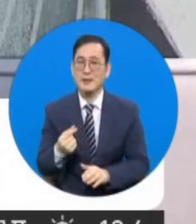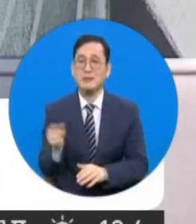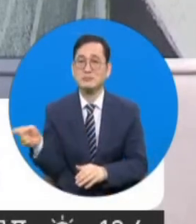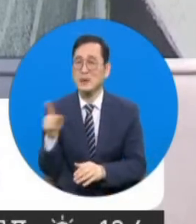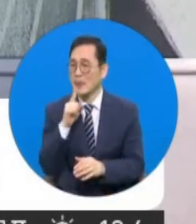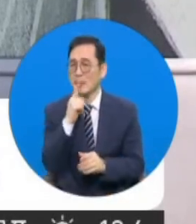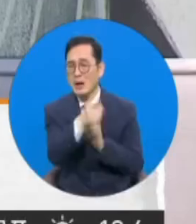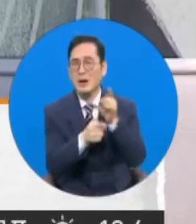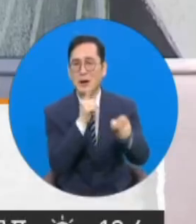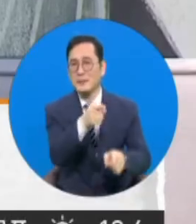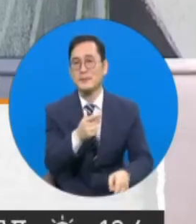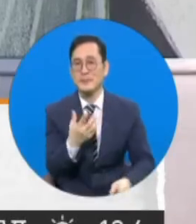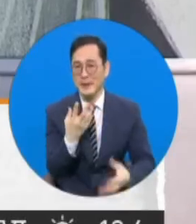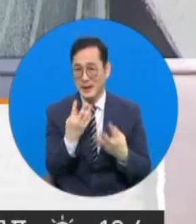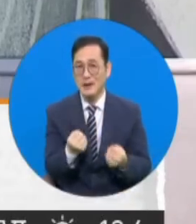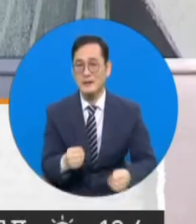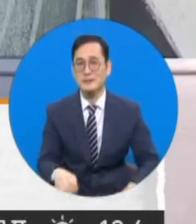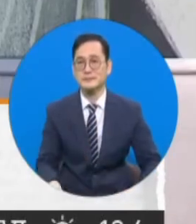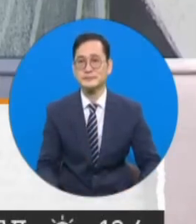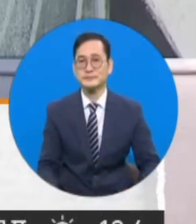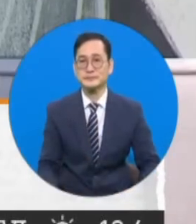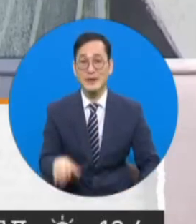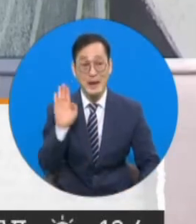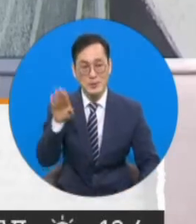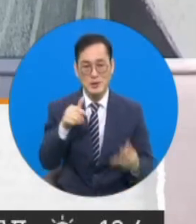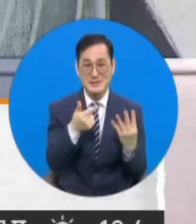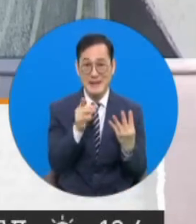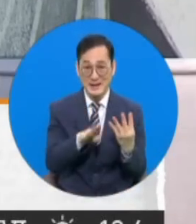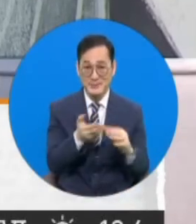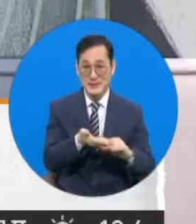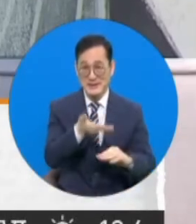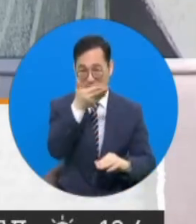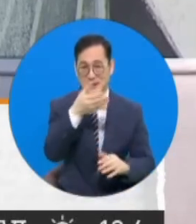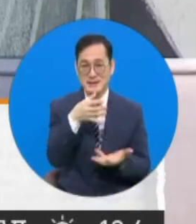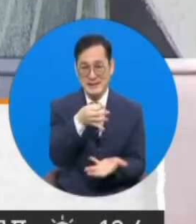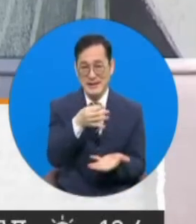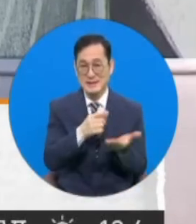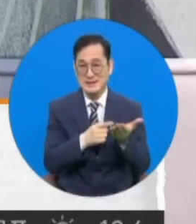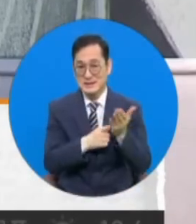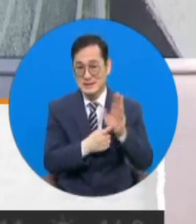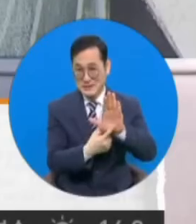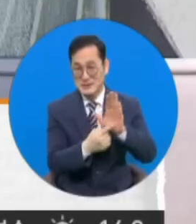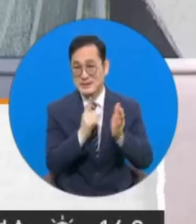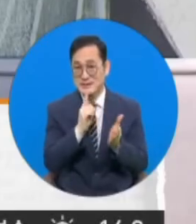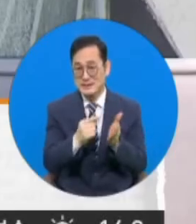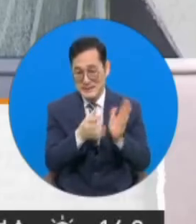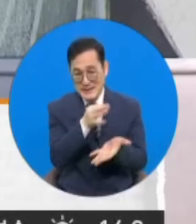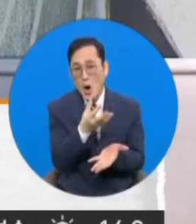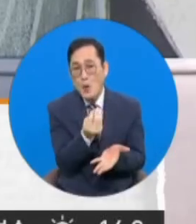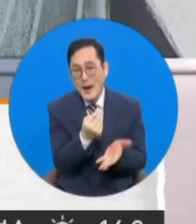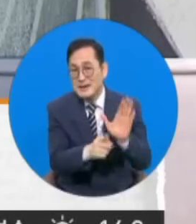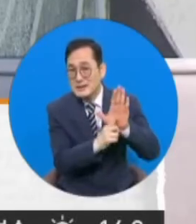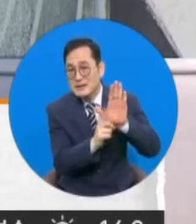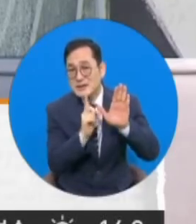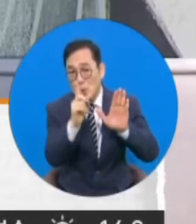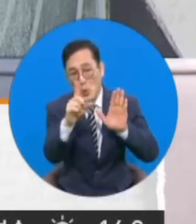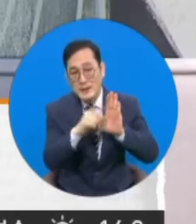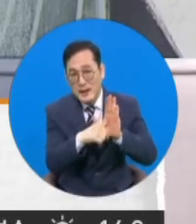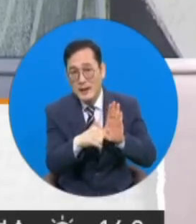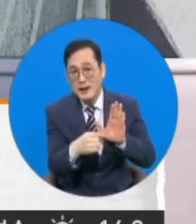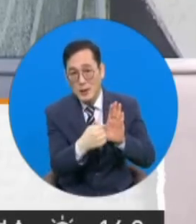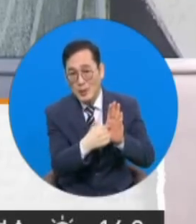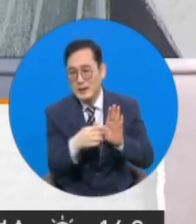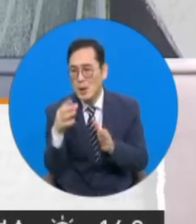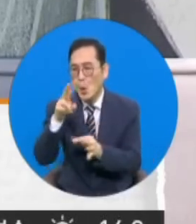사급 이상 고위공직자들이 반드시 재산 신고를 할 수 하게끔 되어 있는데 그 대상에이 코인도 함께 넣었으면 좋겠다 이런